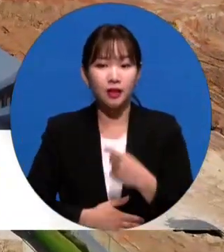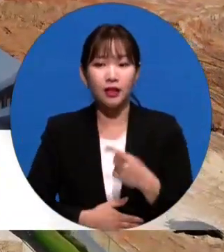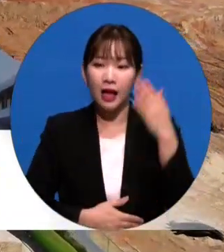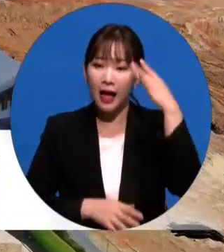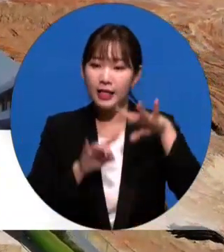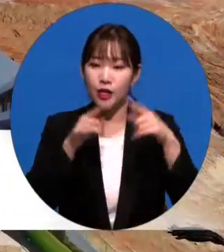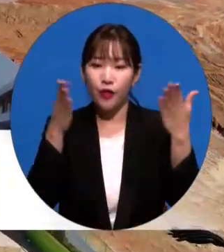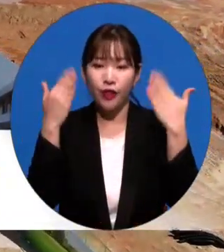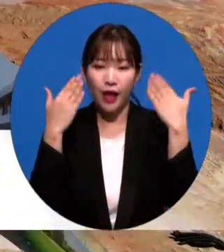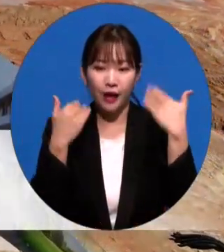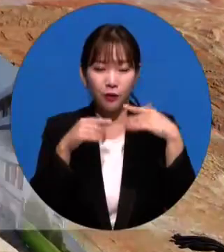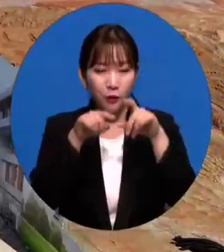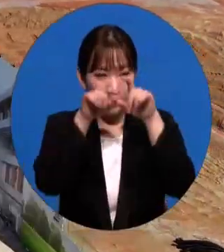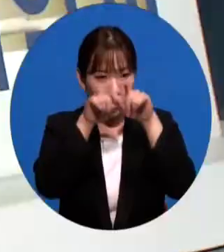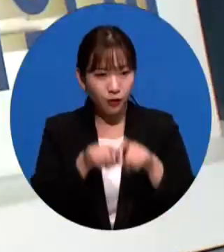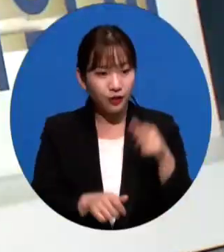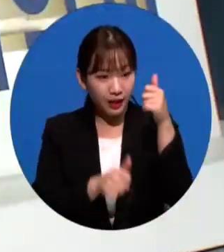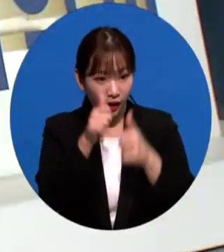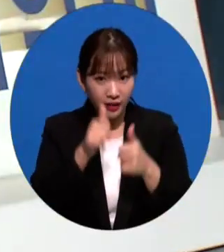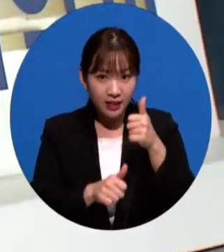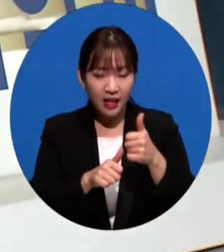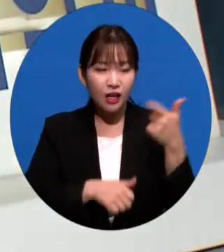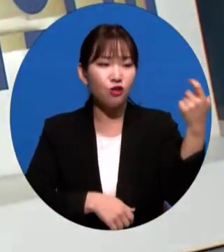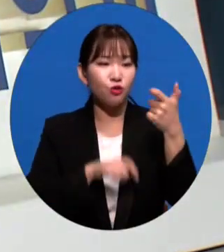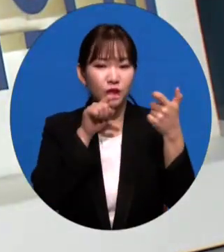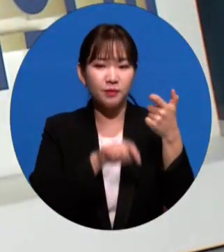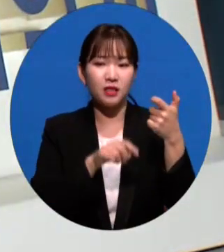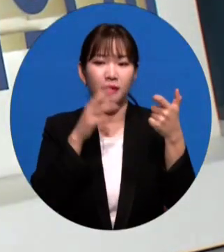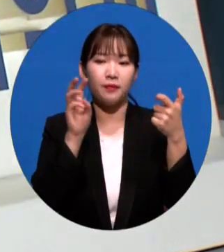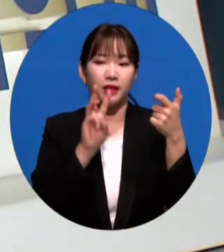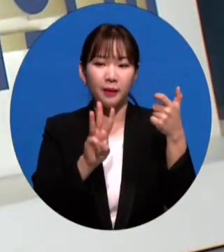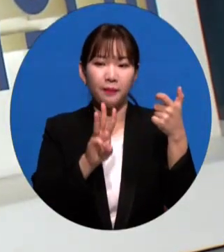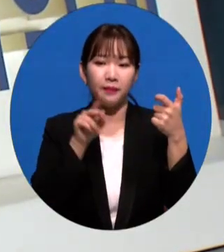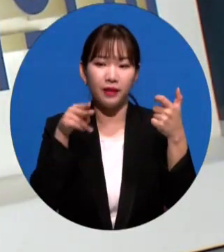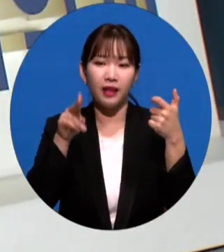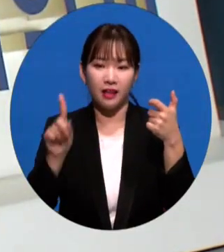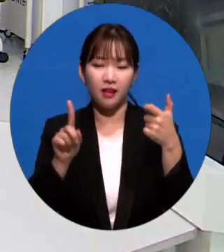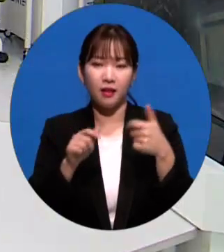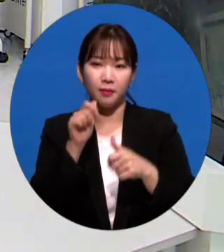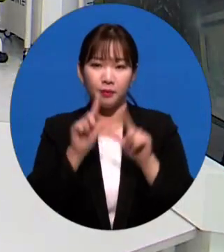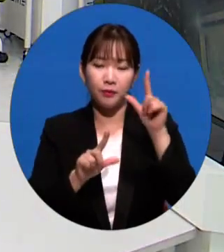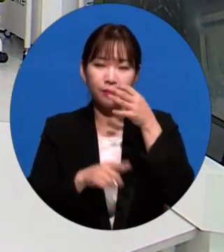한국에너지공대의 평균 경쟁률은 60.3대 1을 기록했습니다.